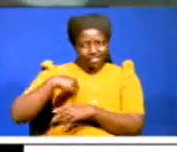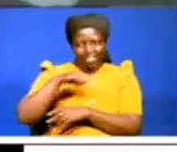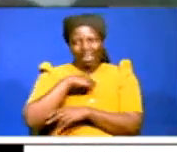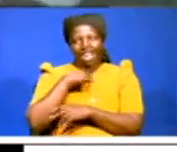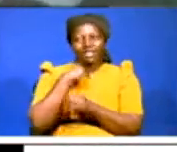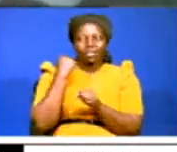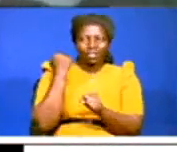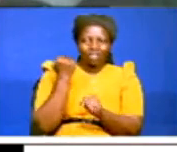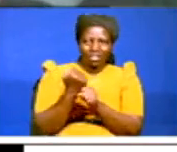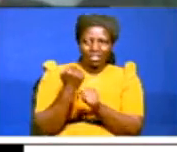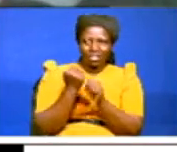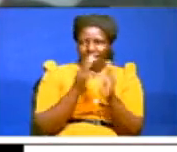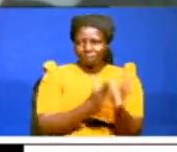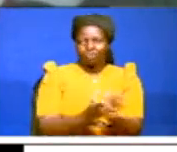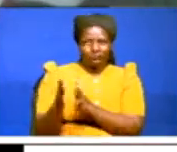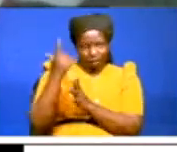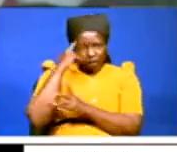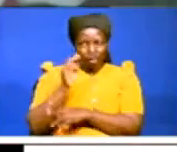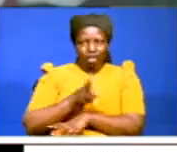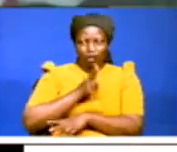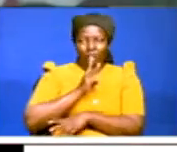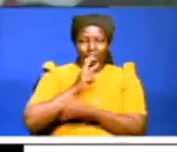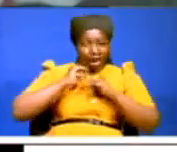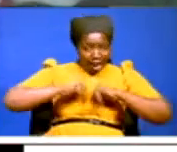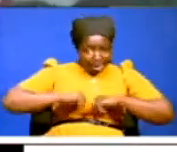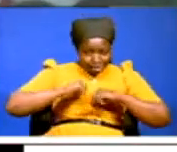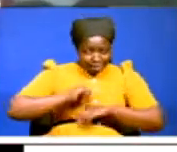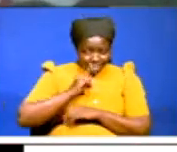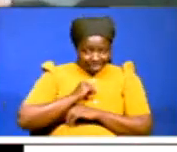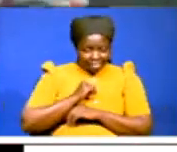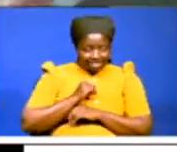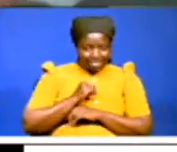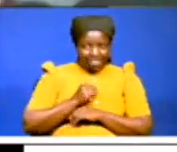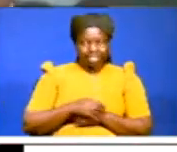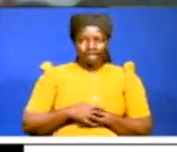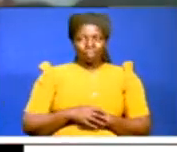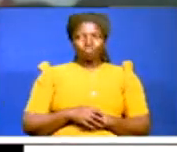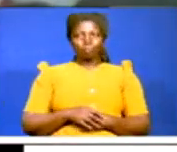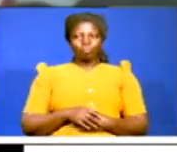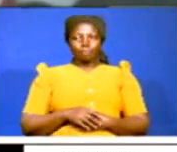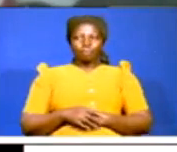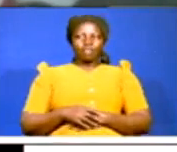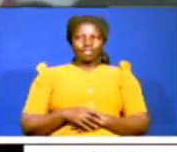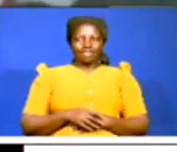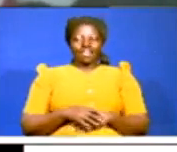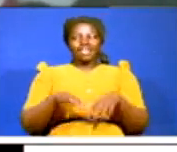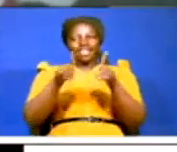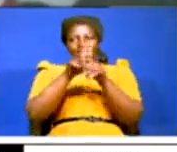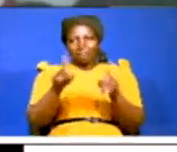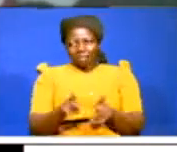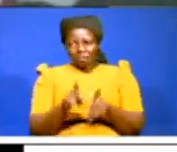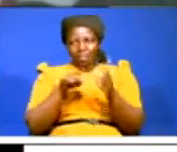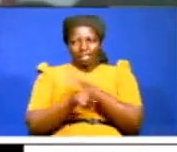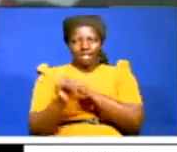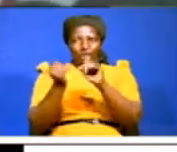maji. Sawa? Tumekubaliana? Na vile vile katika Homabay County. Tumeketi